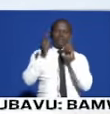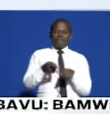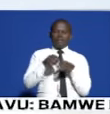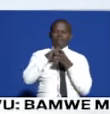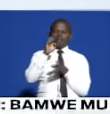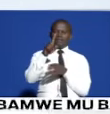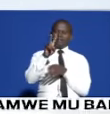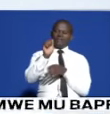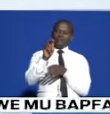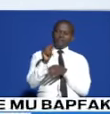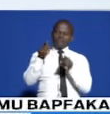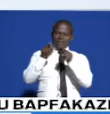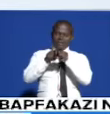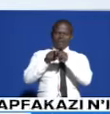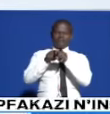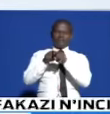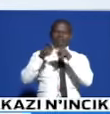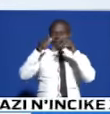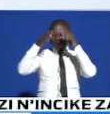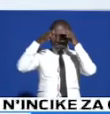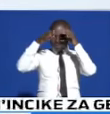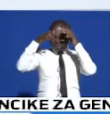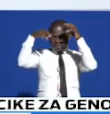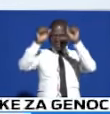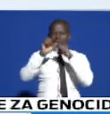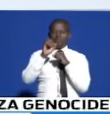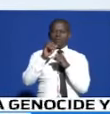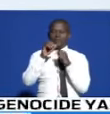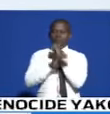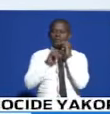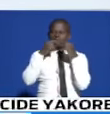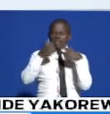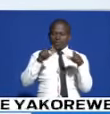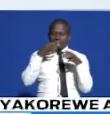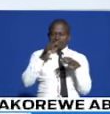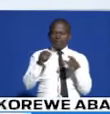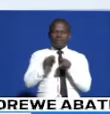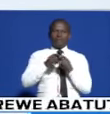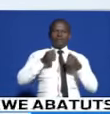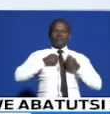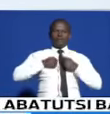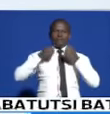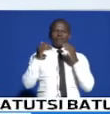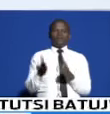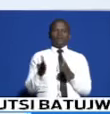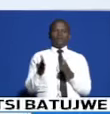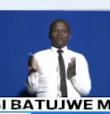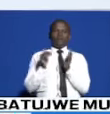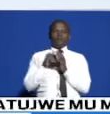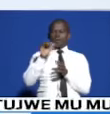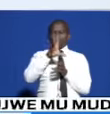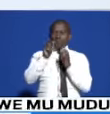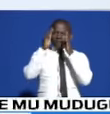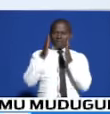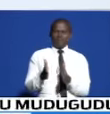Yerevan nk'umukandida ku mwanya w'umunyamabanga mukuru wa Francophonie. Naje hano I Yerevan nk'umunyarwandakazi